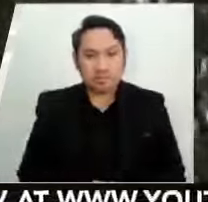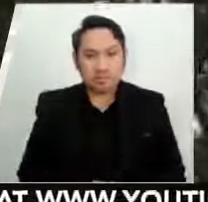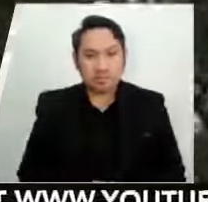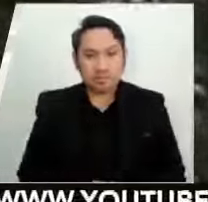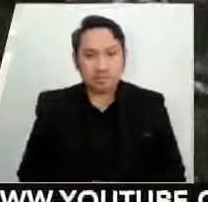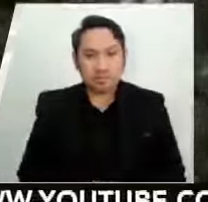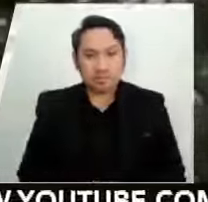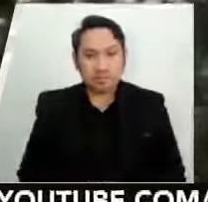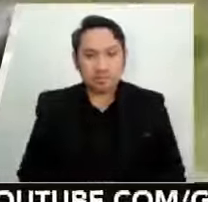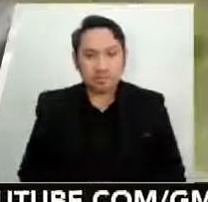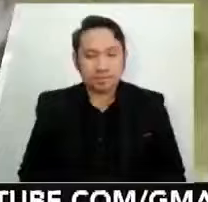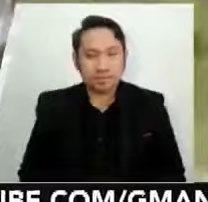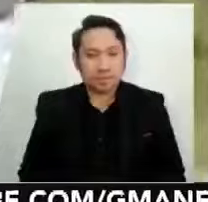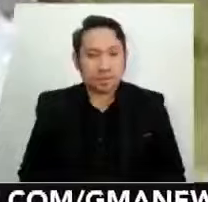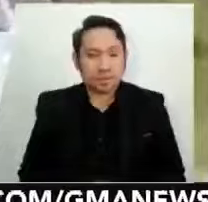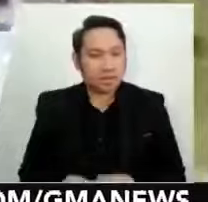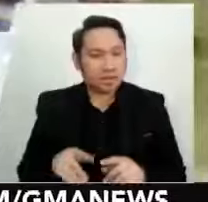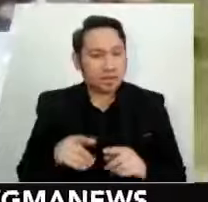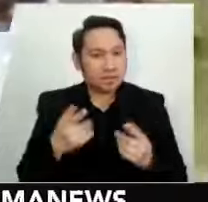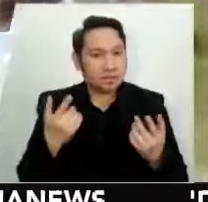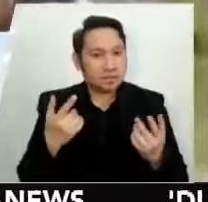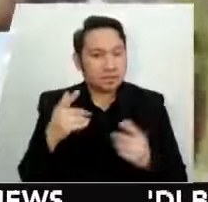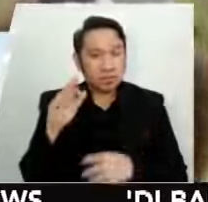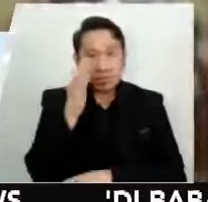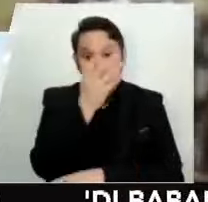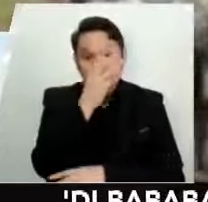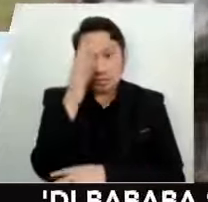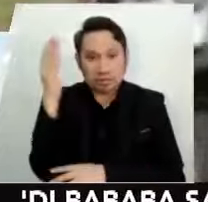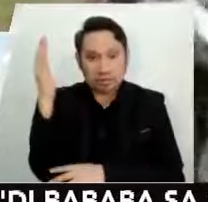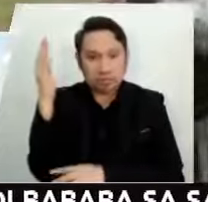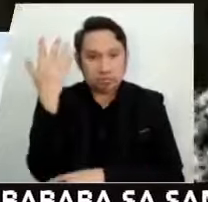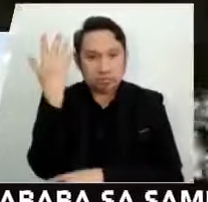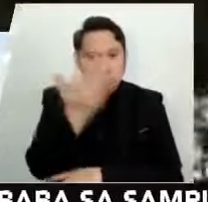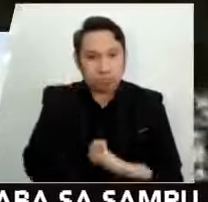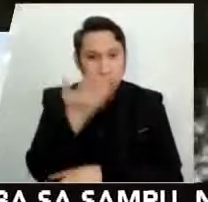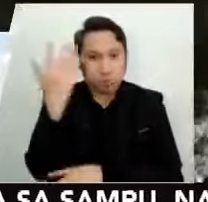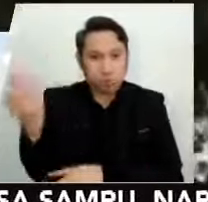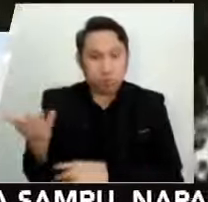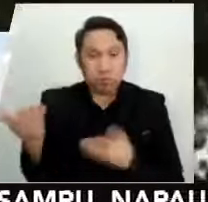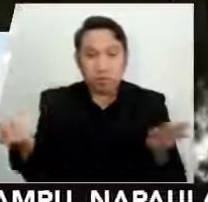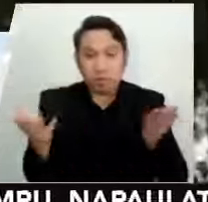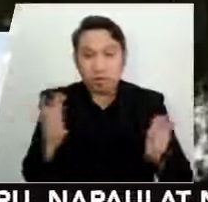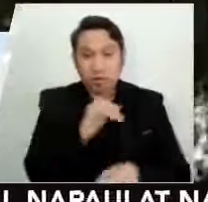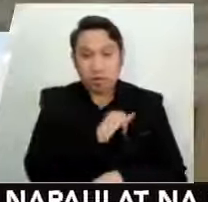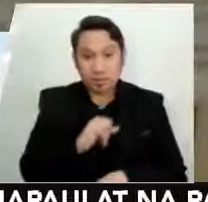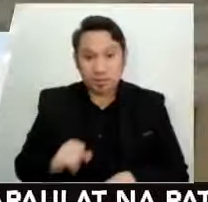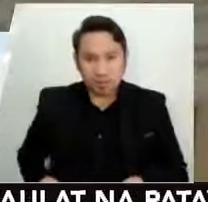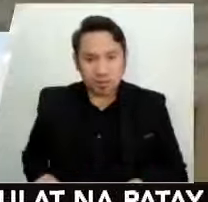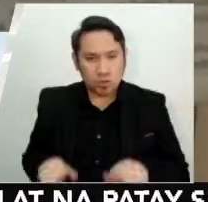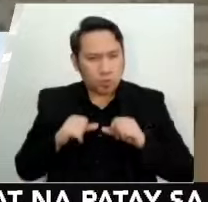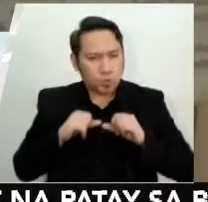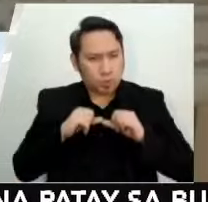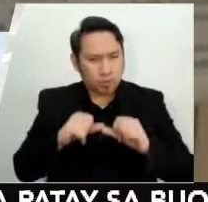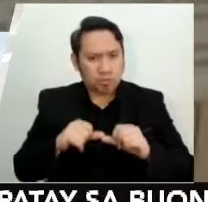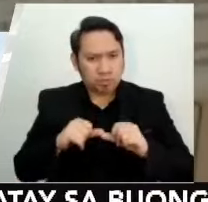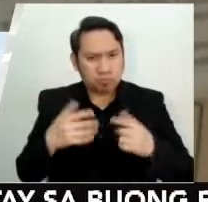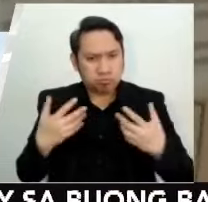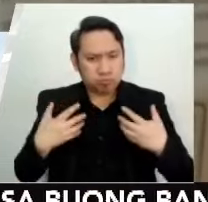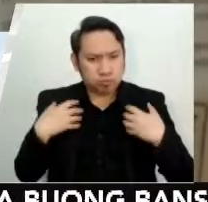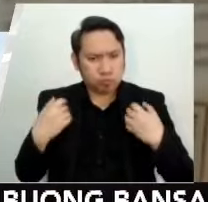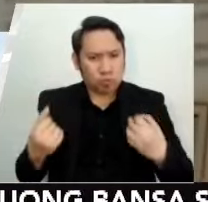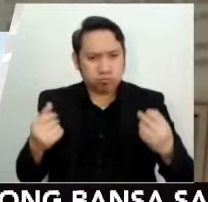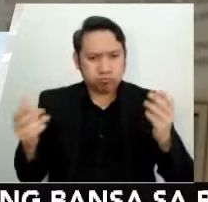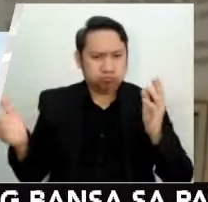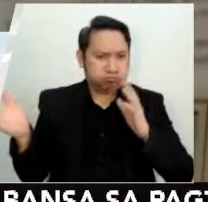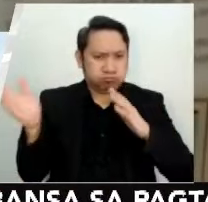Halos maputol ang mga sanga ng puno sa ilang lugar sa Isabela dahil sa magdamag na pagbayo ng malakas na hangin, kasabay ng buhos ng ulan